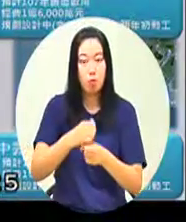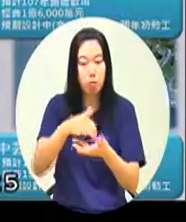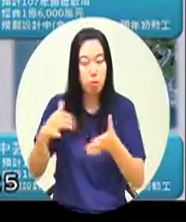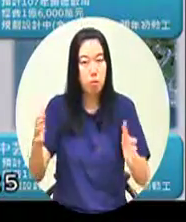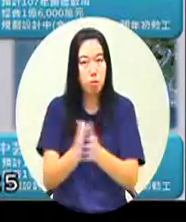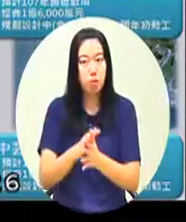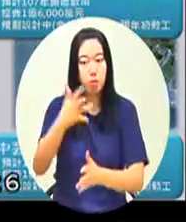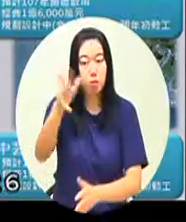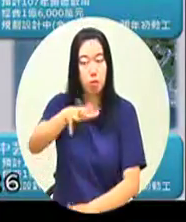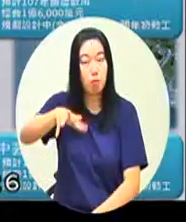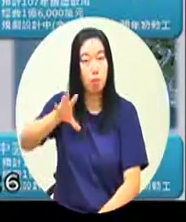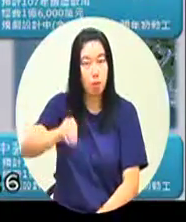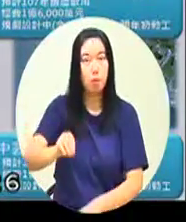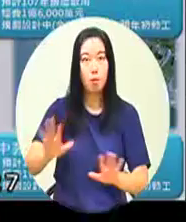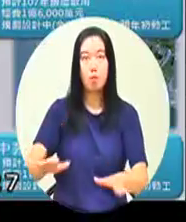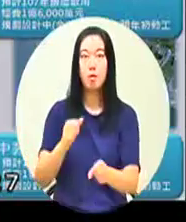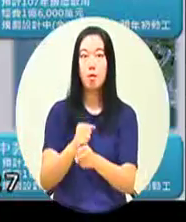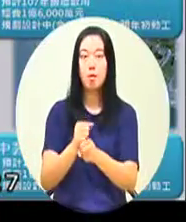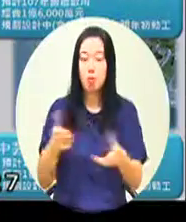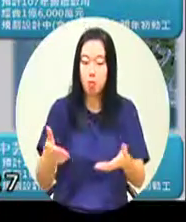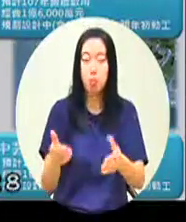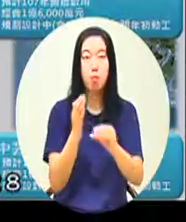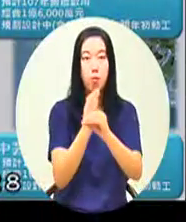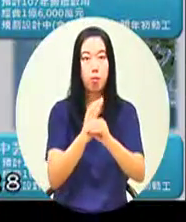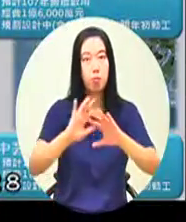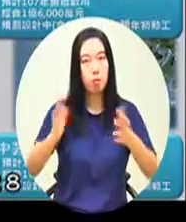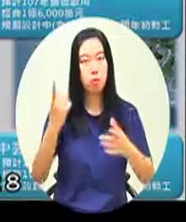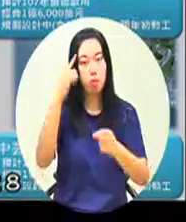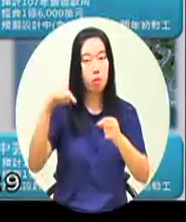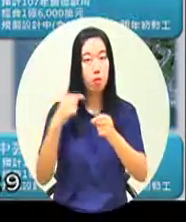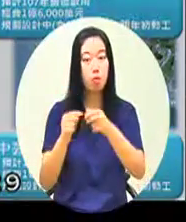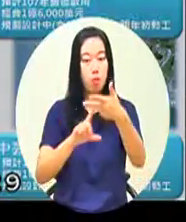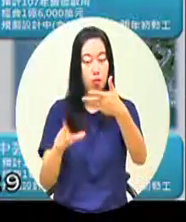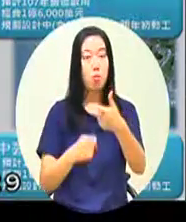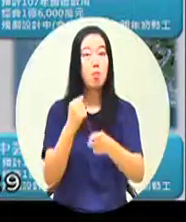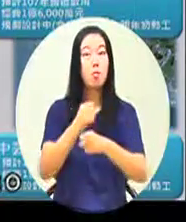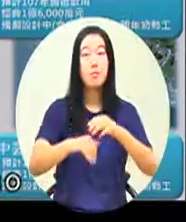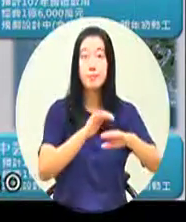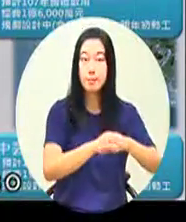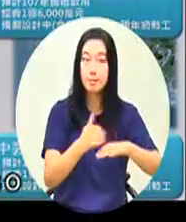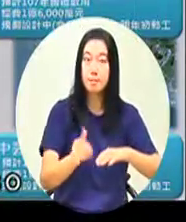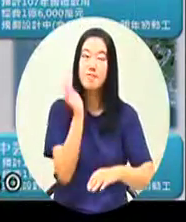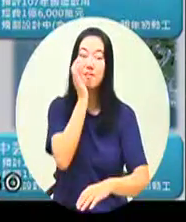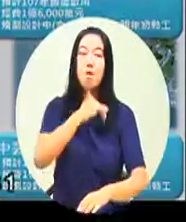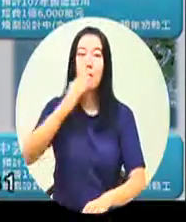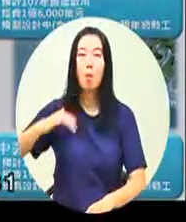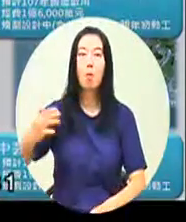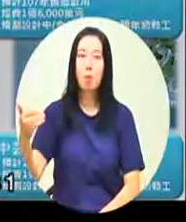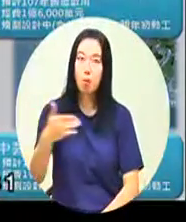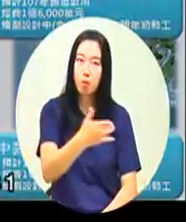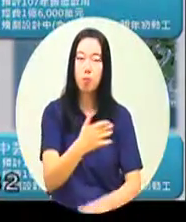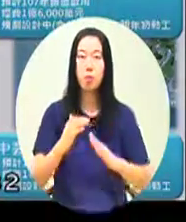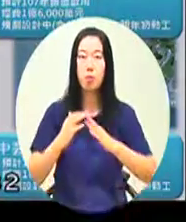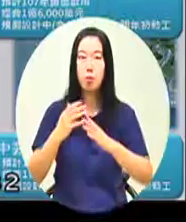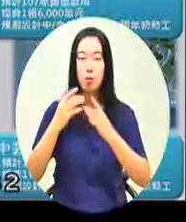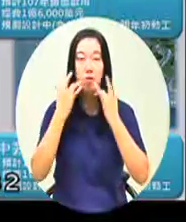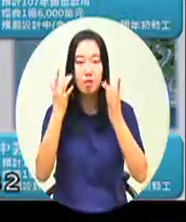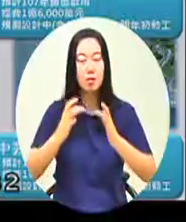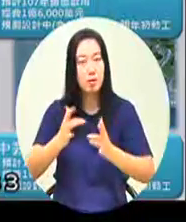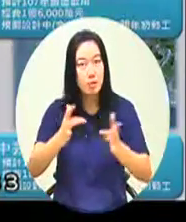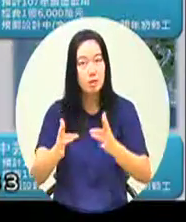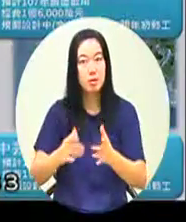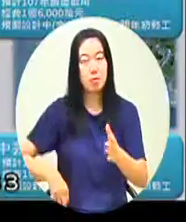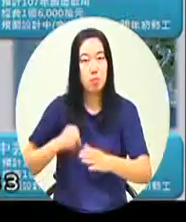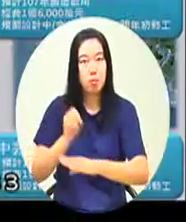8000万，那现在正在施工中，预计在明年的7月能够完工。冈山渔市场的迁建工程总经费